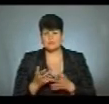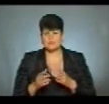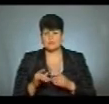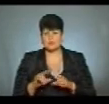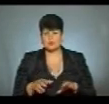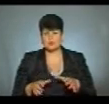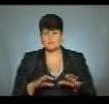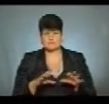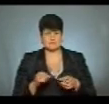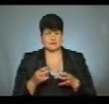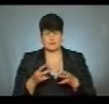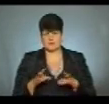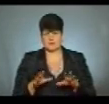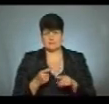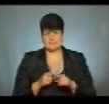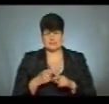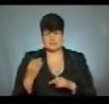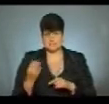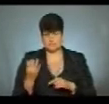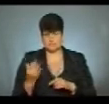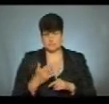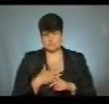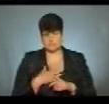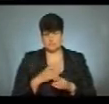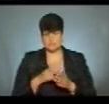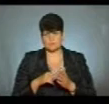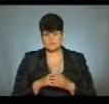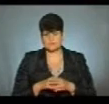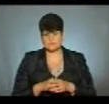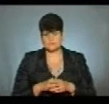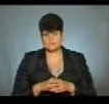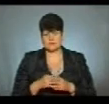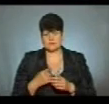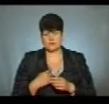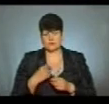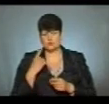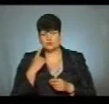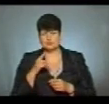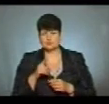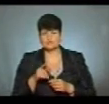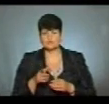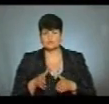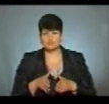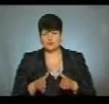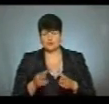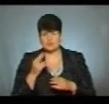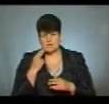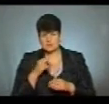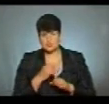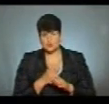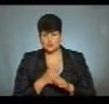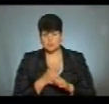бруківку забирати не потрібно. Це історія нашого міста. Моя думка, що дорогу, такі траси краще робити